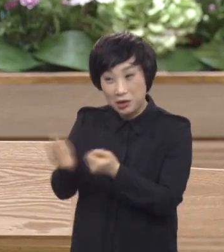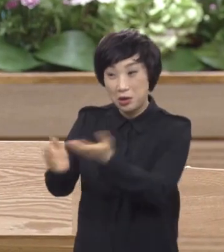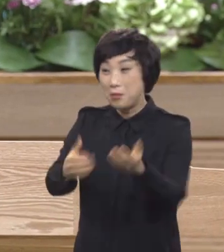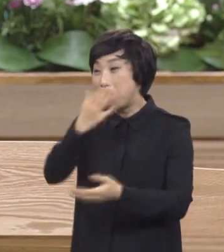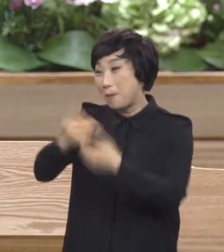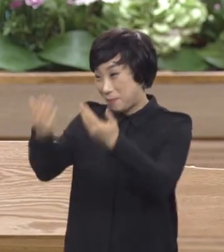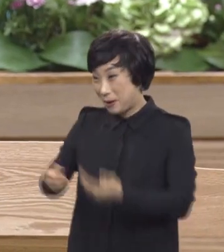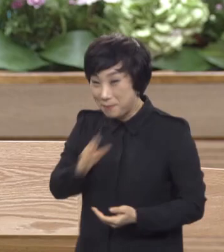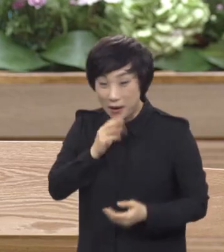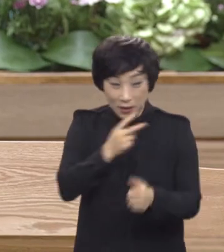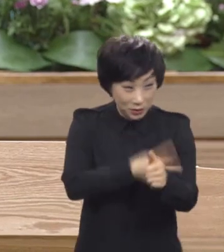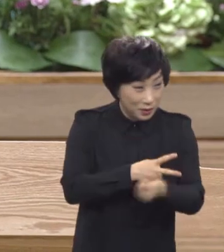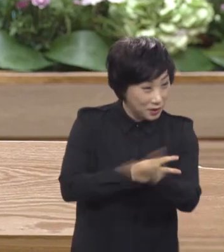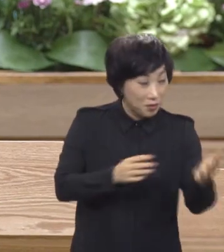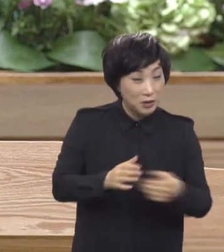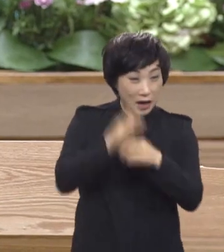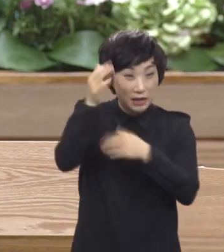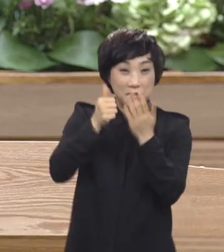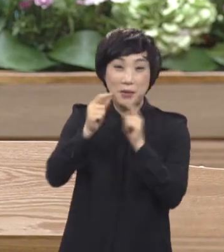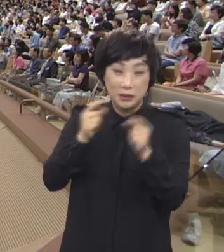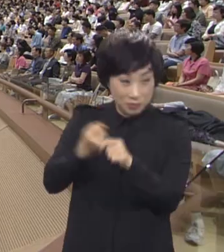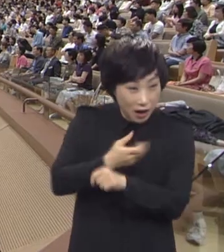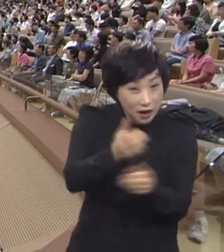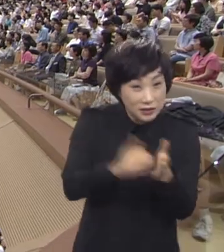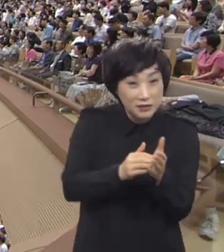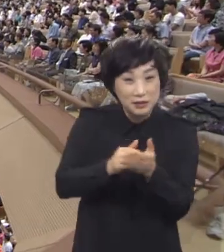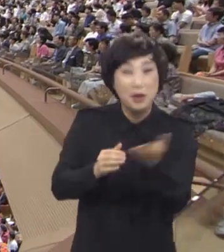아멘해 할렐루야